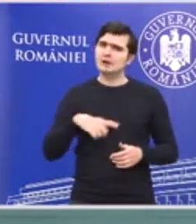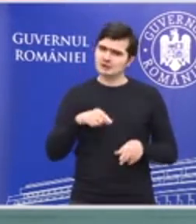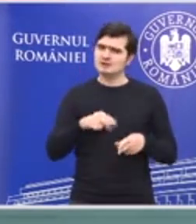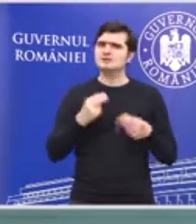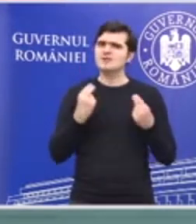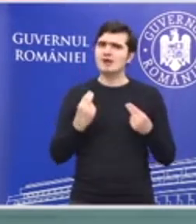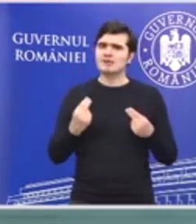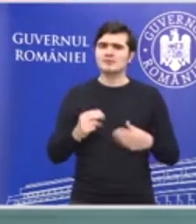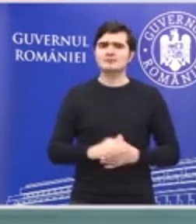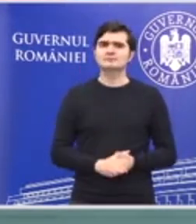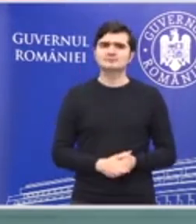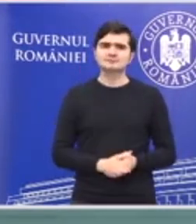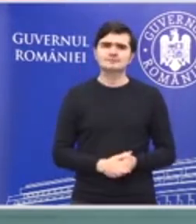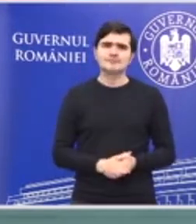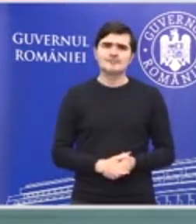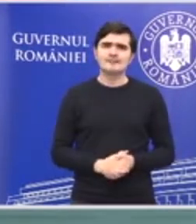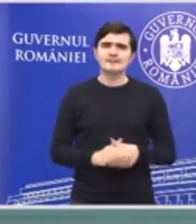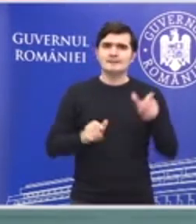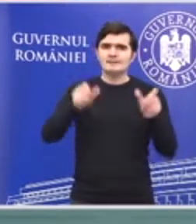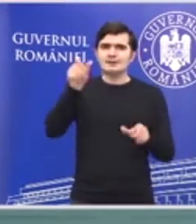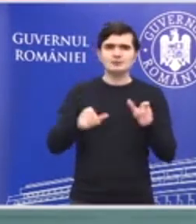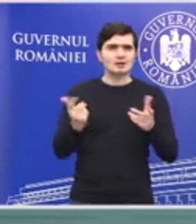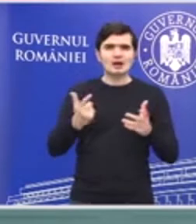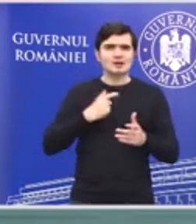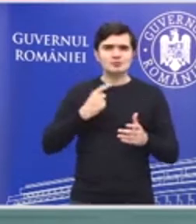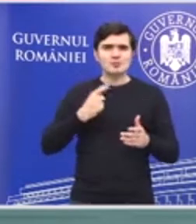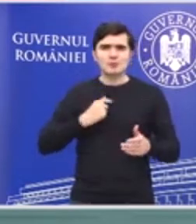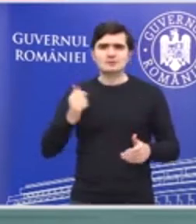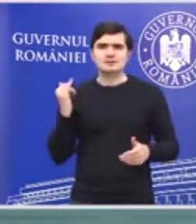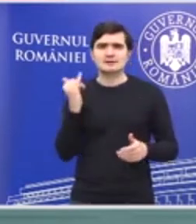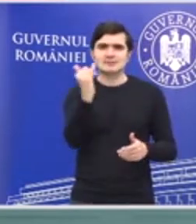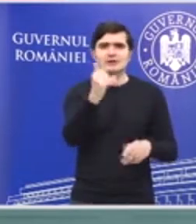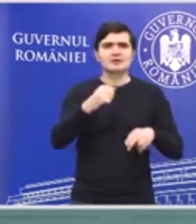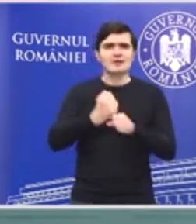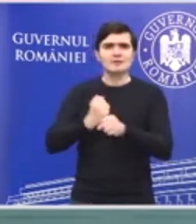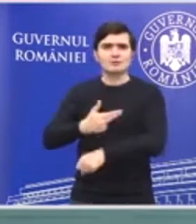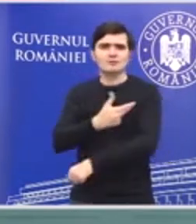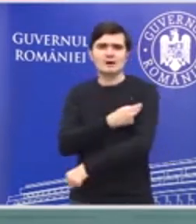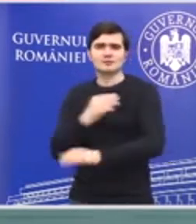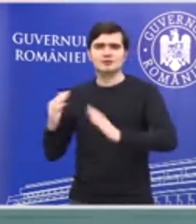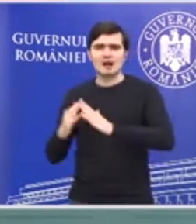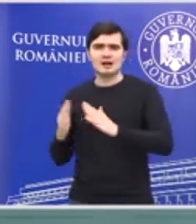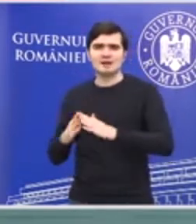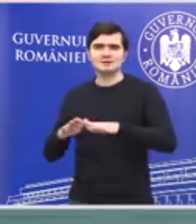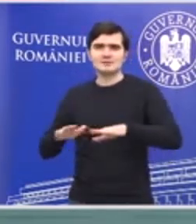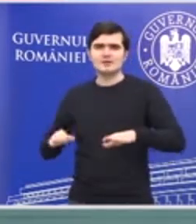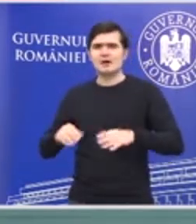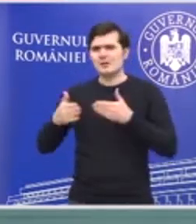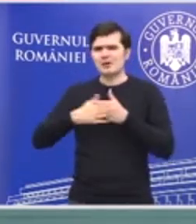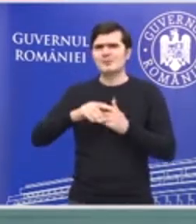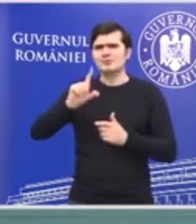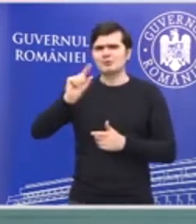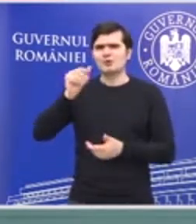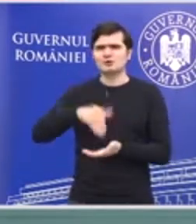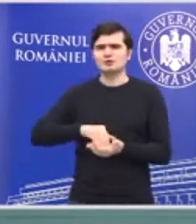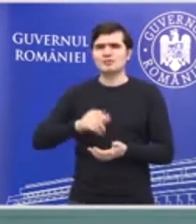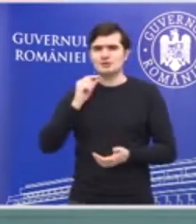bine. Persoane nedeplasabile vaccinate la domiciliu, aproape 20.000 de persoane,